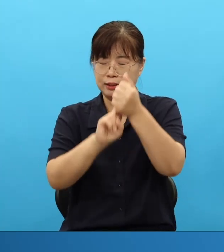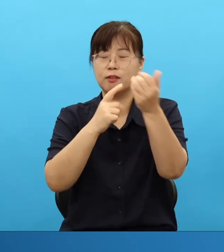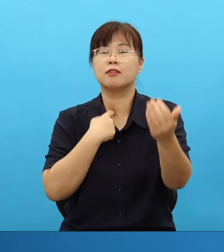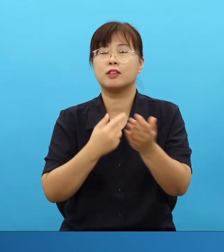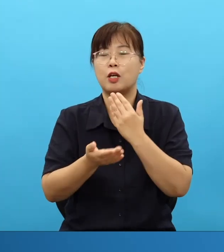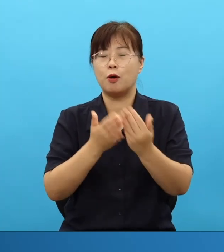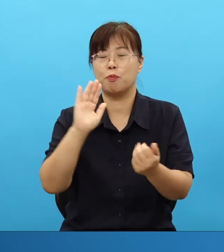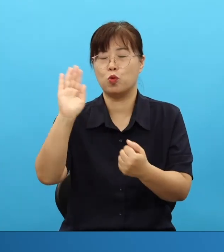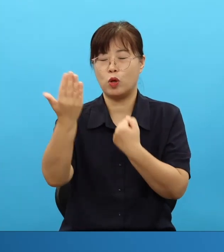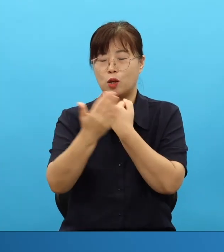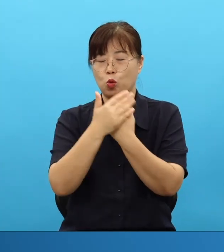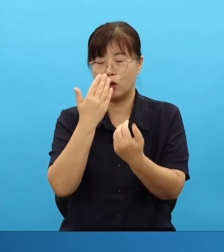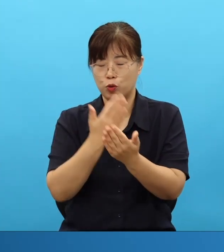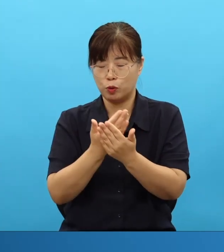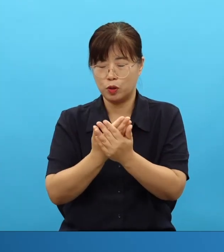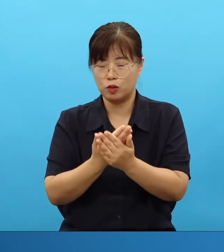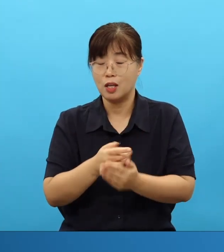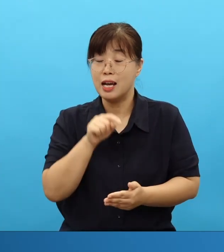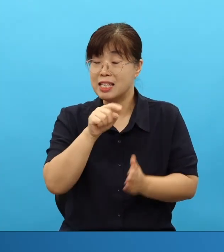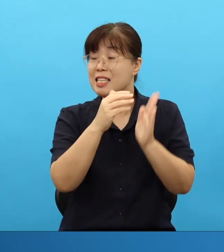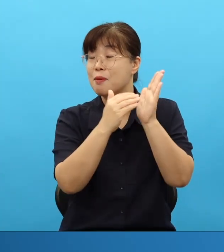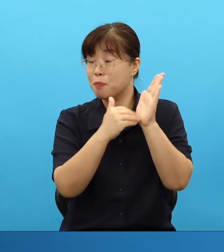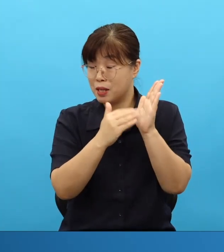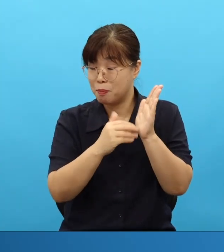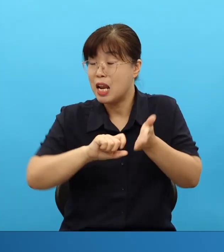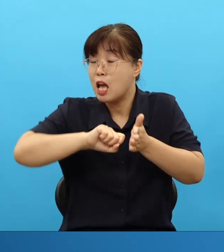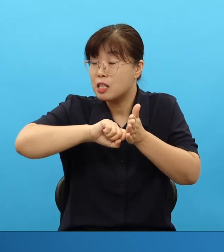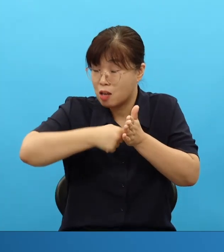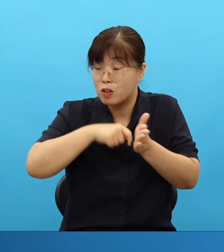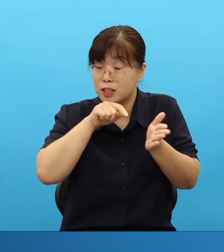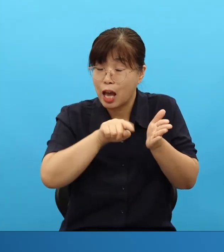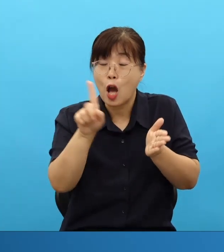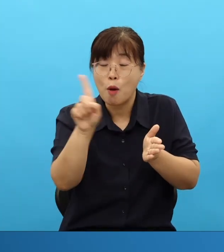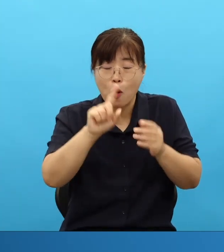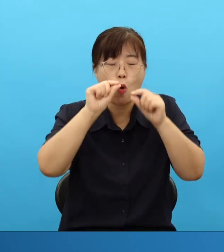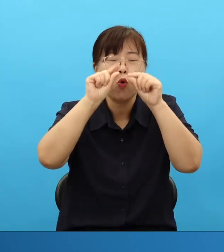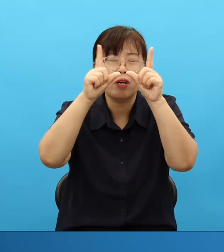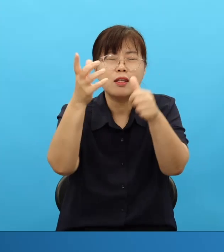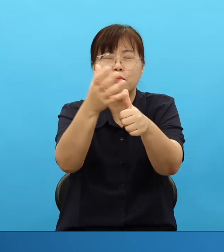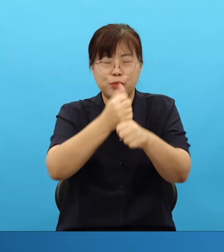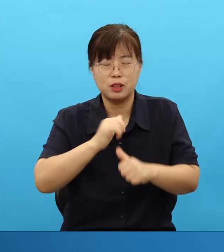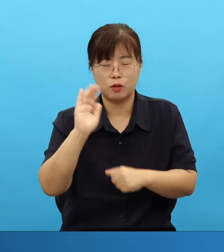해주옵소서이 비밀의 열쇠를 붙잡는 시간이 되게 해주옵소서